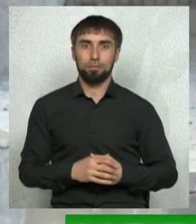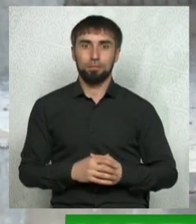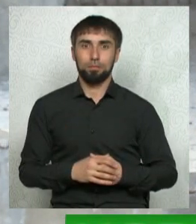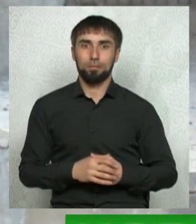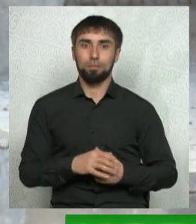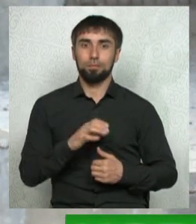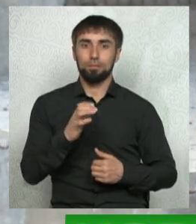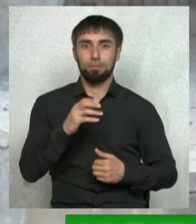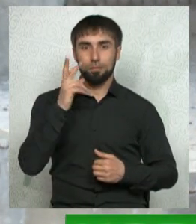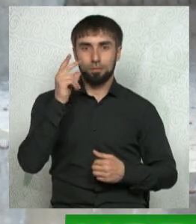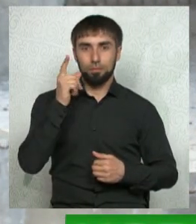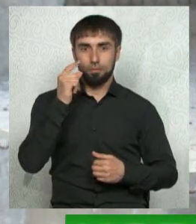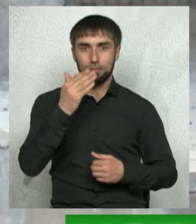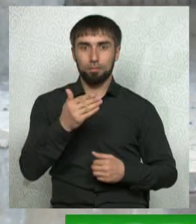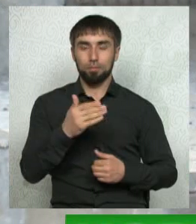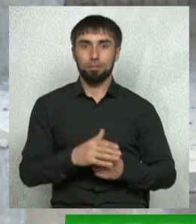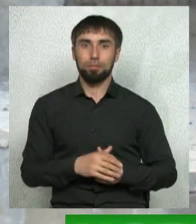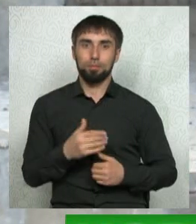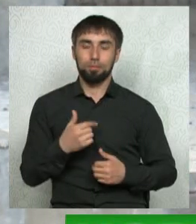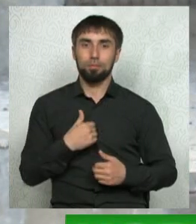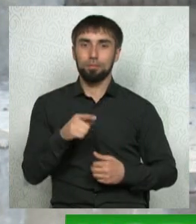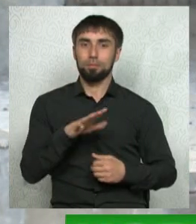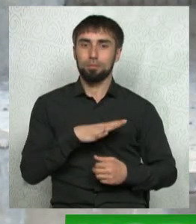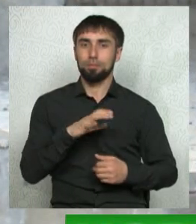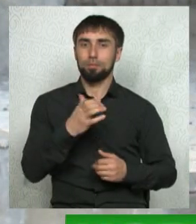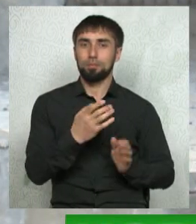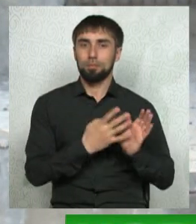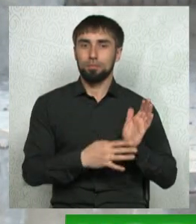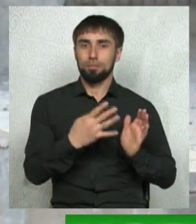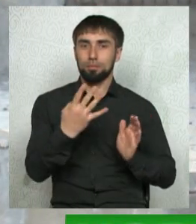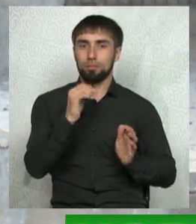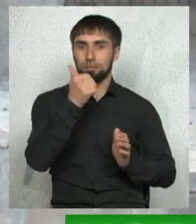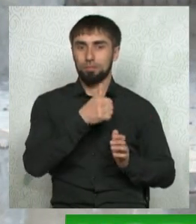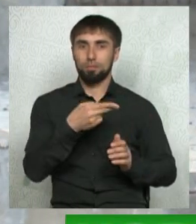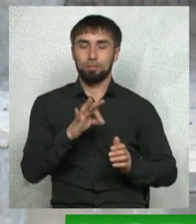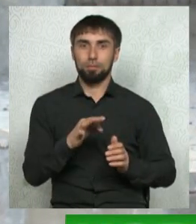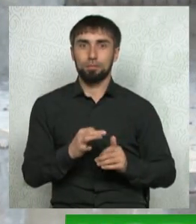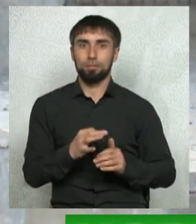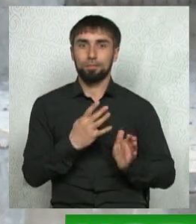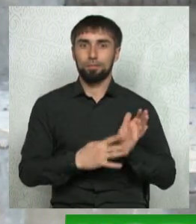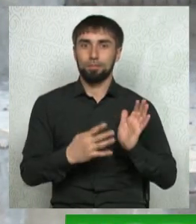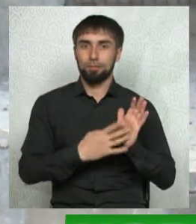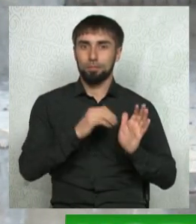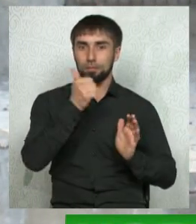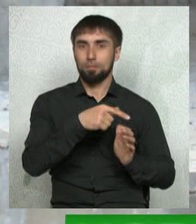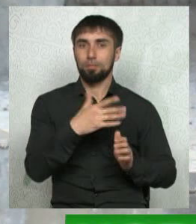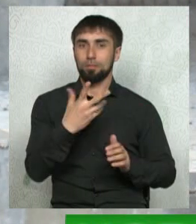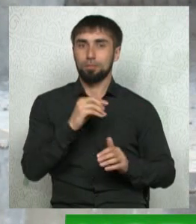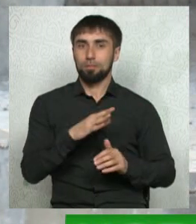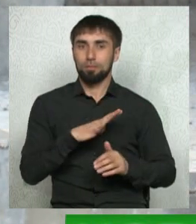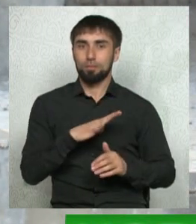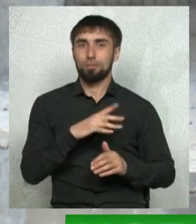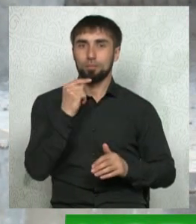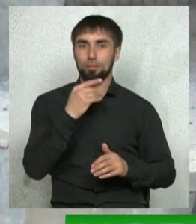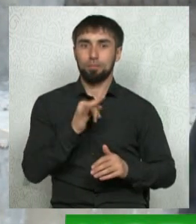со Слепцовской. Мы находились там с 94 по 99 год, 5 лет.